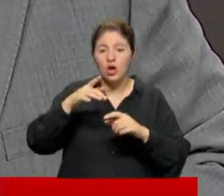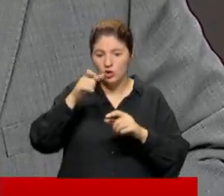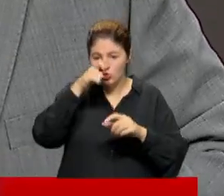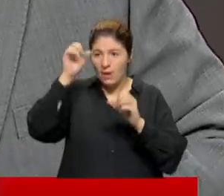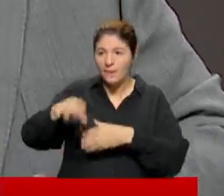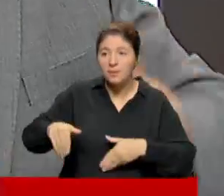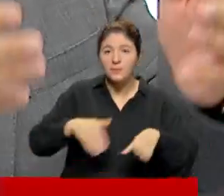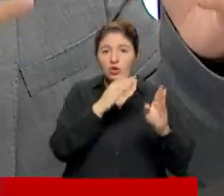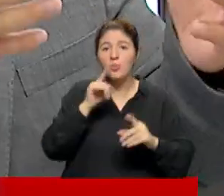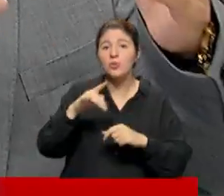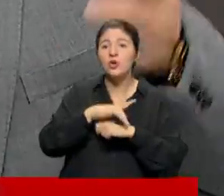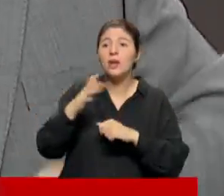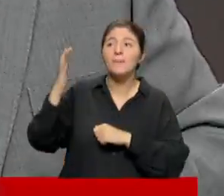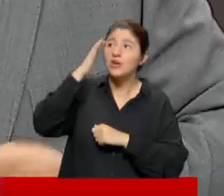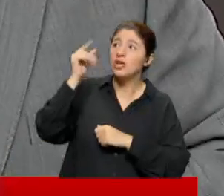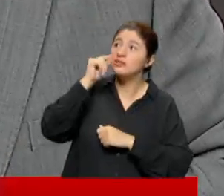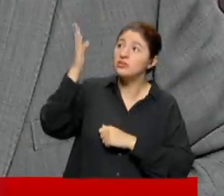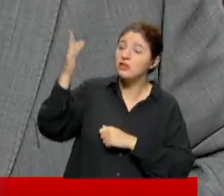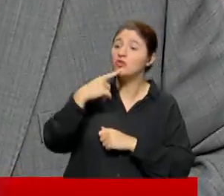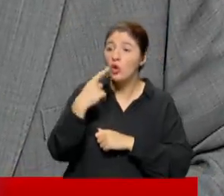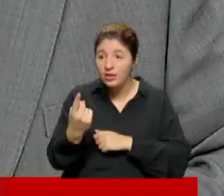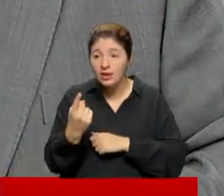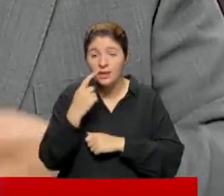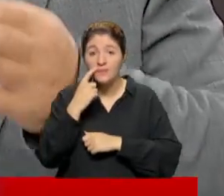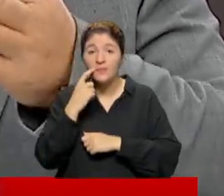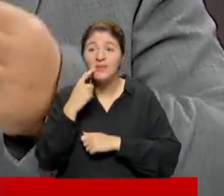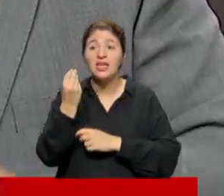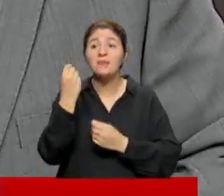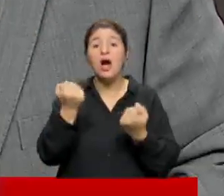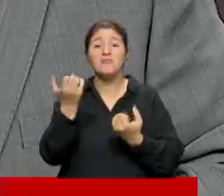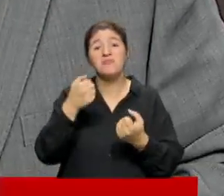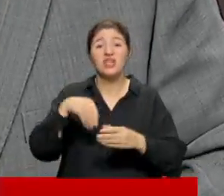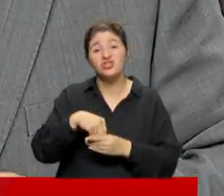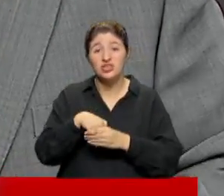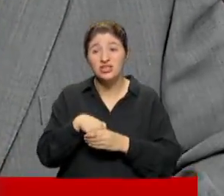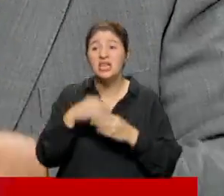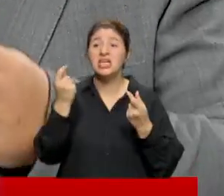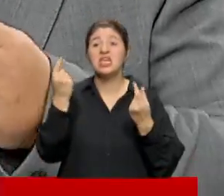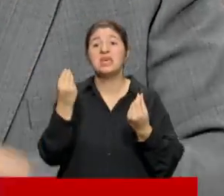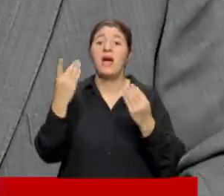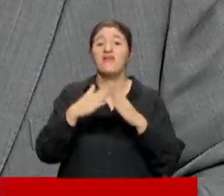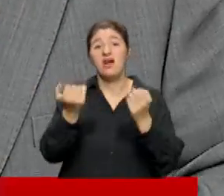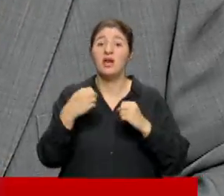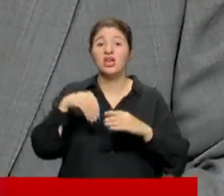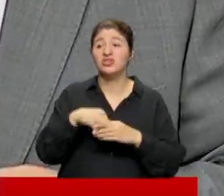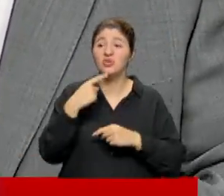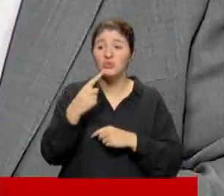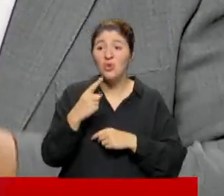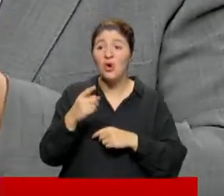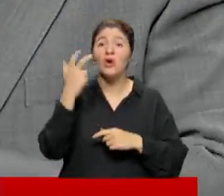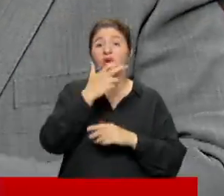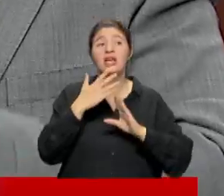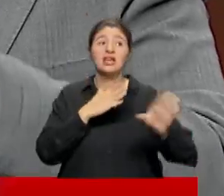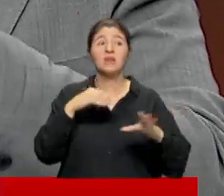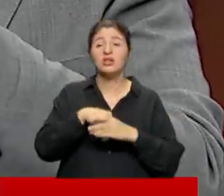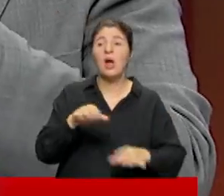ediyor Bu ülkenin başındaki şahıs diyor ki iyi bir araba almak için iyi bir ev almak için diyor konsere